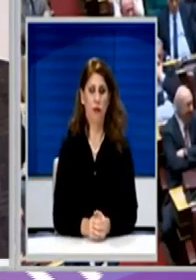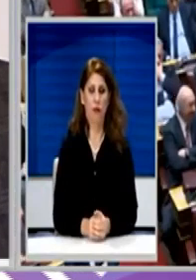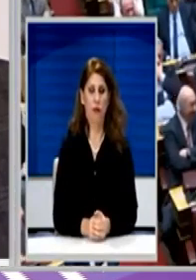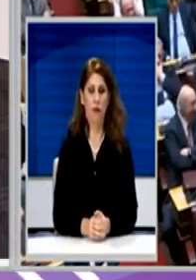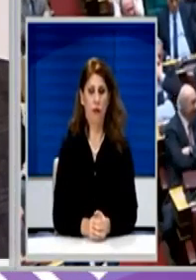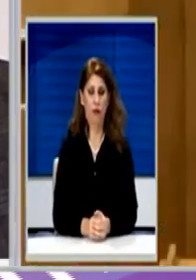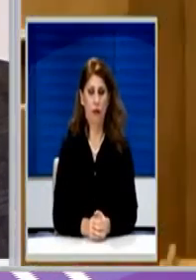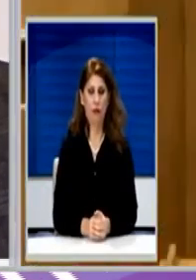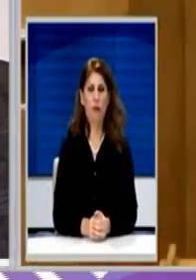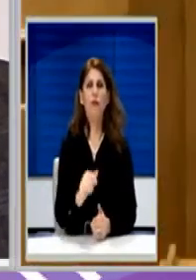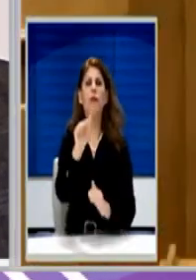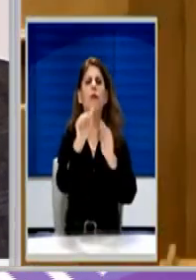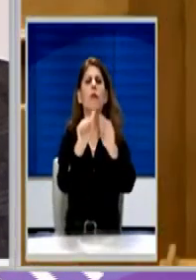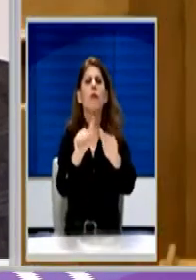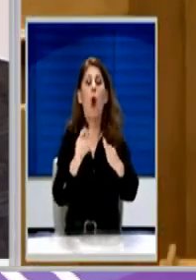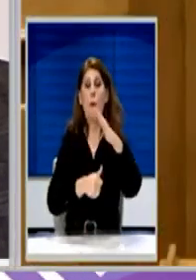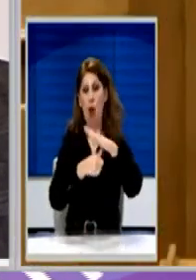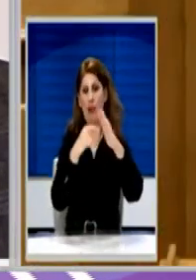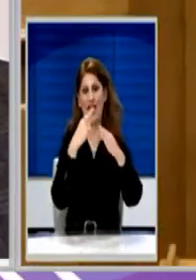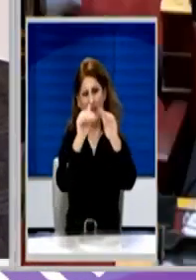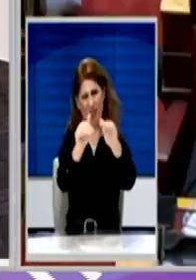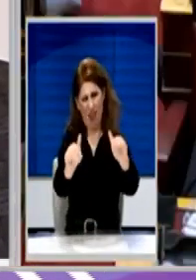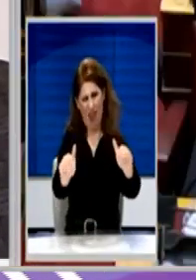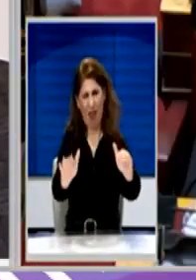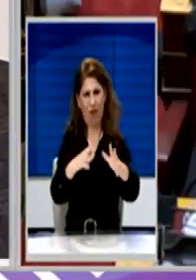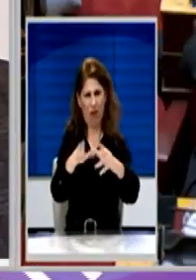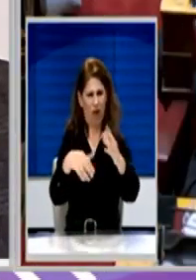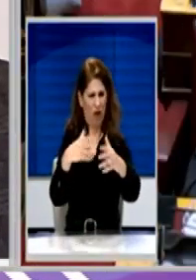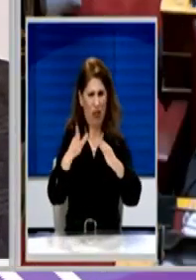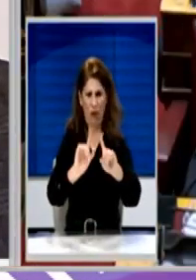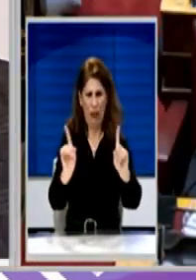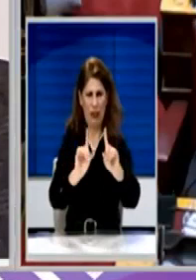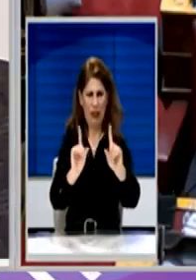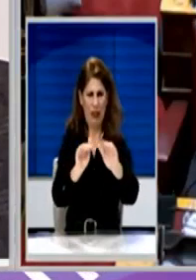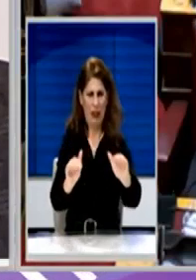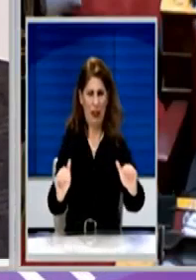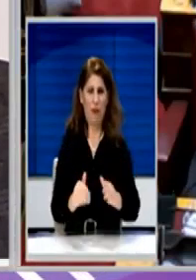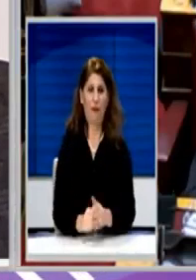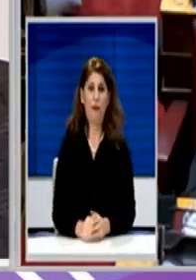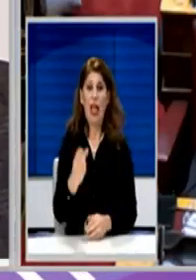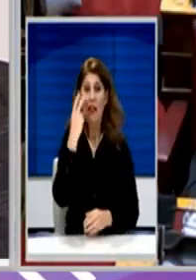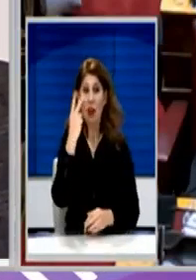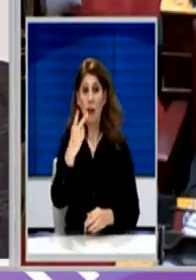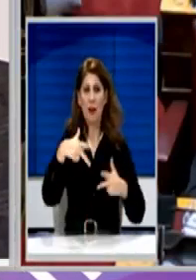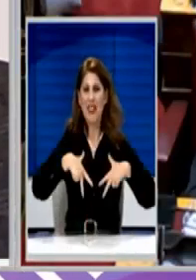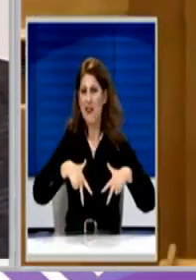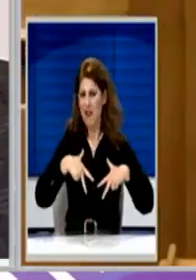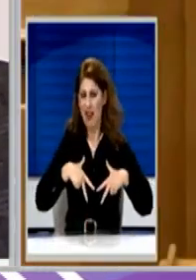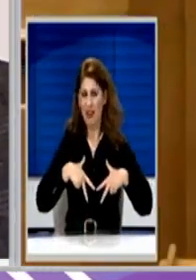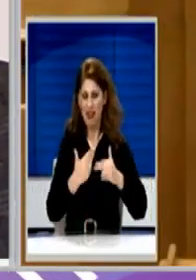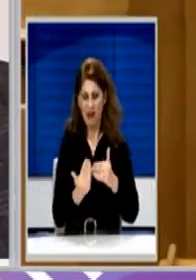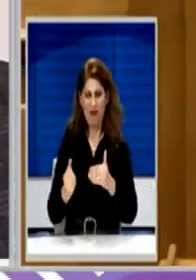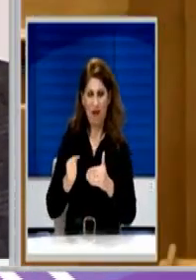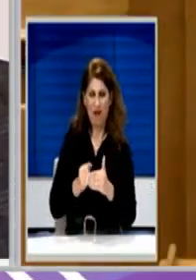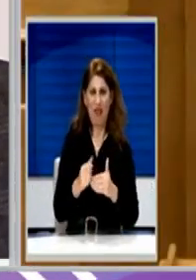δηλαδή. Δεύτερον, είχαμε αυξημένο τουριστικό συνάλλαγμα. Το 2023 θα κλείσει σαν μια νέα ιστορική χρονιά ρεκόρ